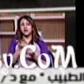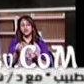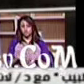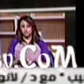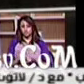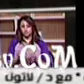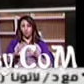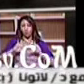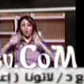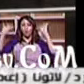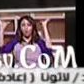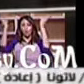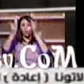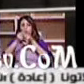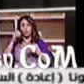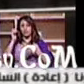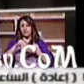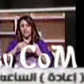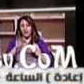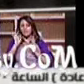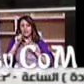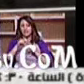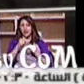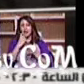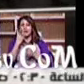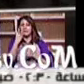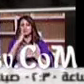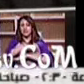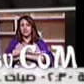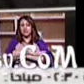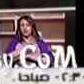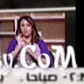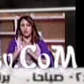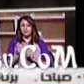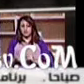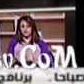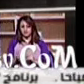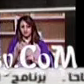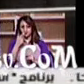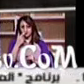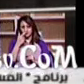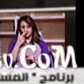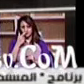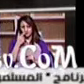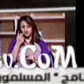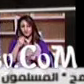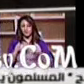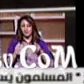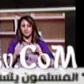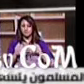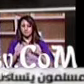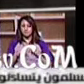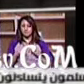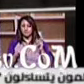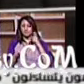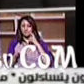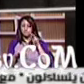التعارض اللي حضرتك بتفتر يه هو سؤال افتراضي لا اجابه له لانه سؤال افتراضي طب انا ل سؤال يا استاذ عصام معلش بمناسبه انك انت معايا